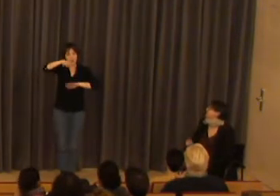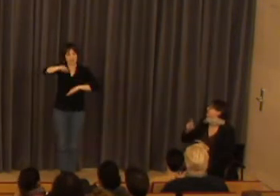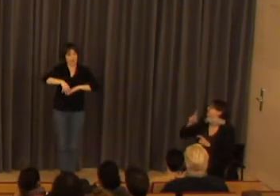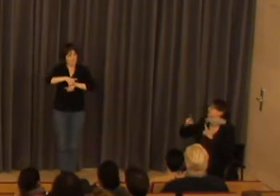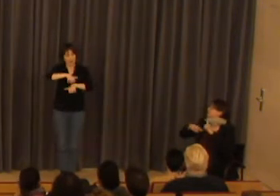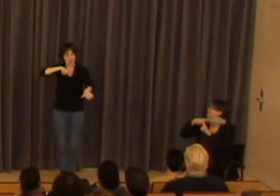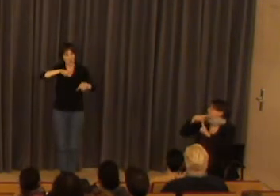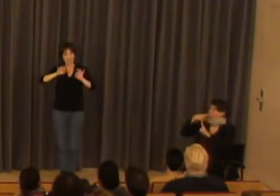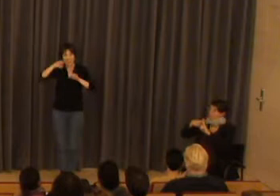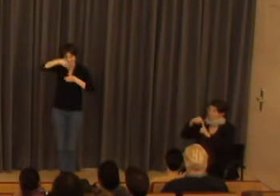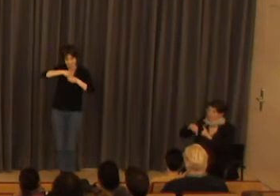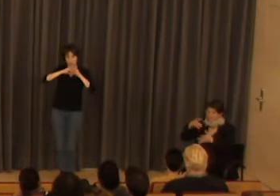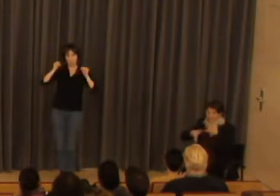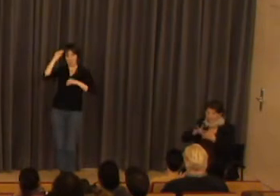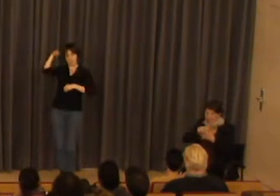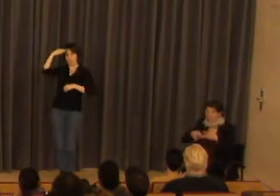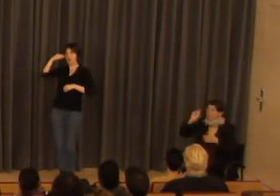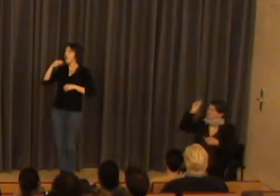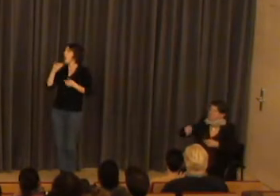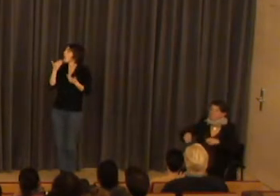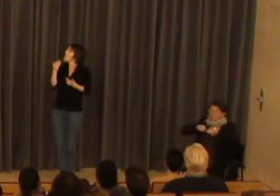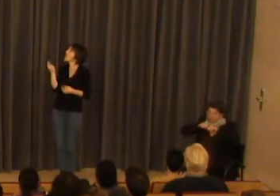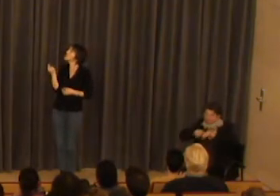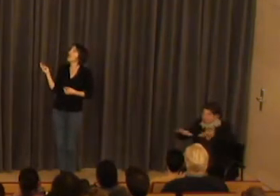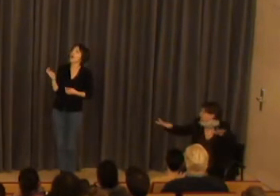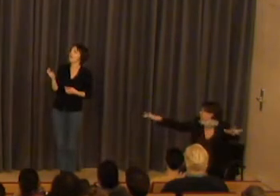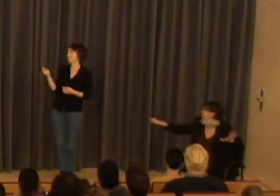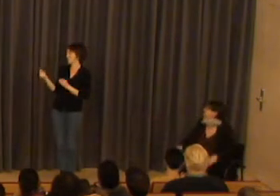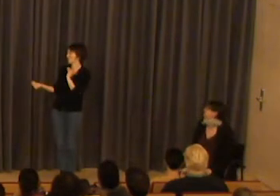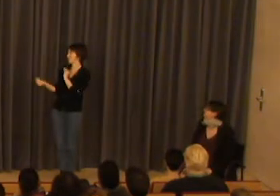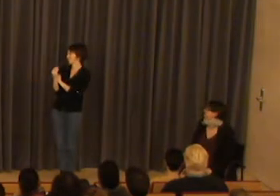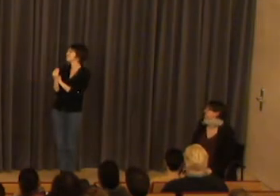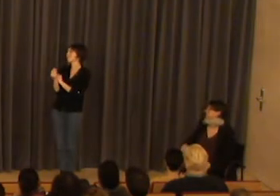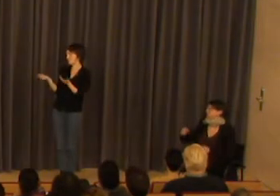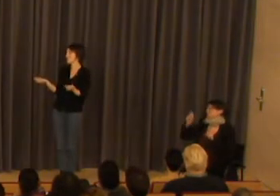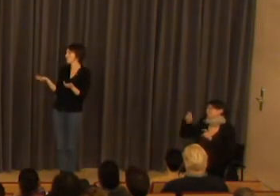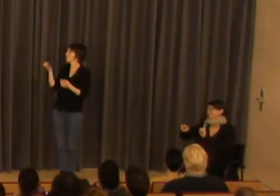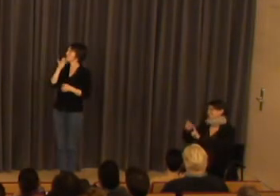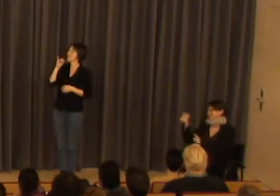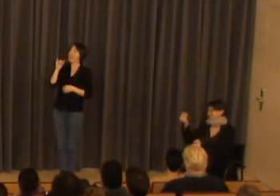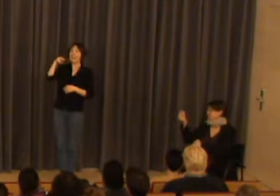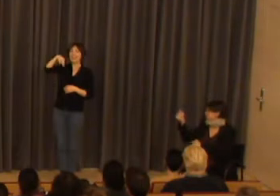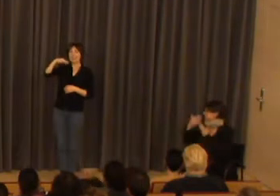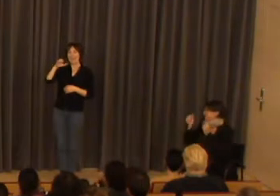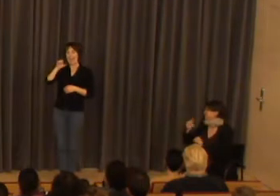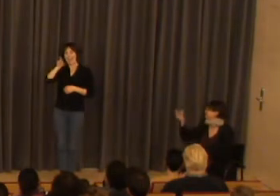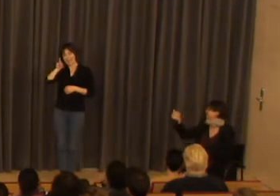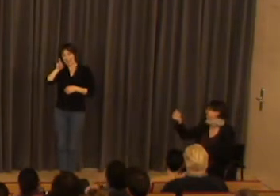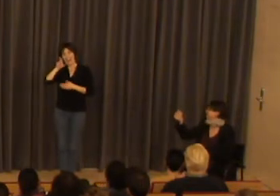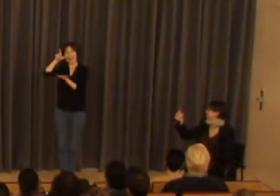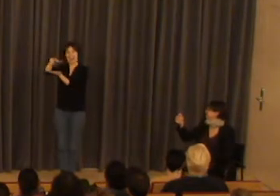la Universitat Pompeu Fabra també es fan gràcies al finançament d'ajuts com Interlingua, els ajuts